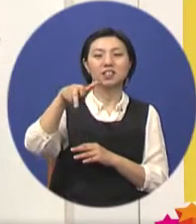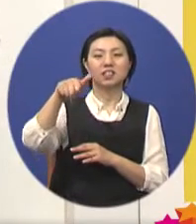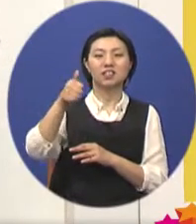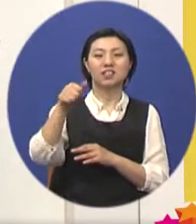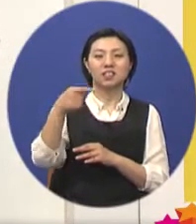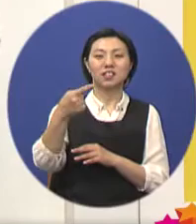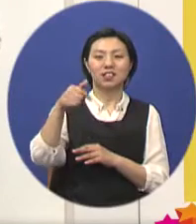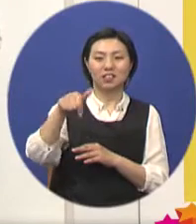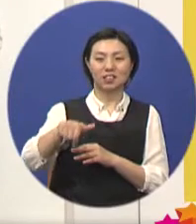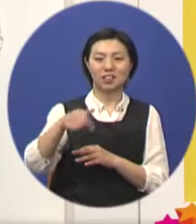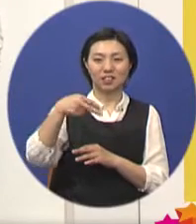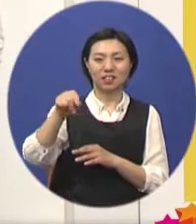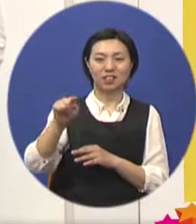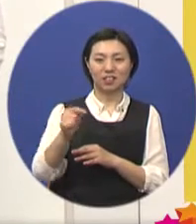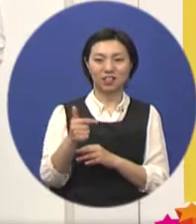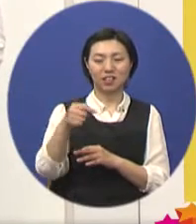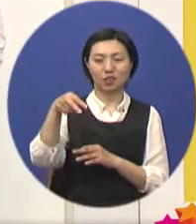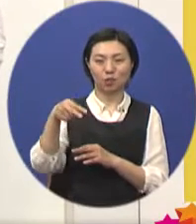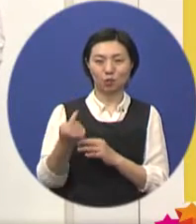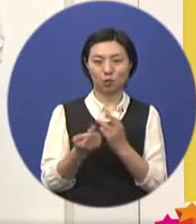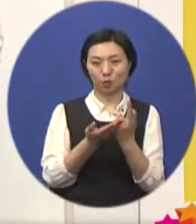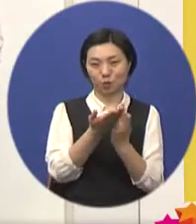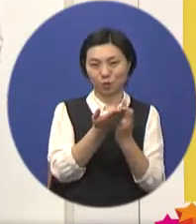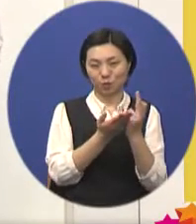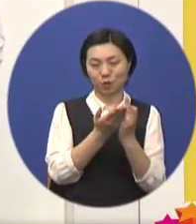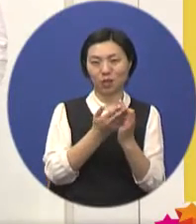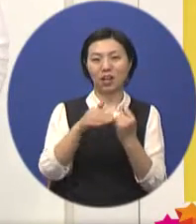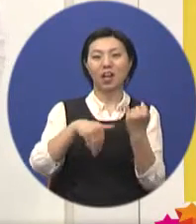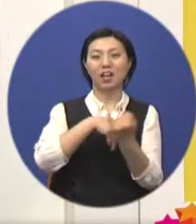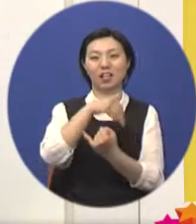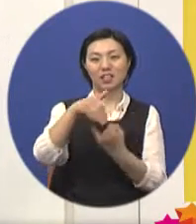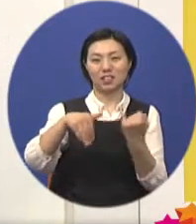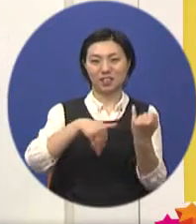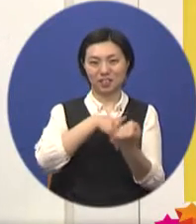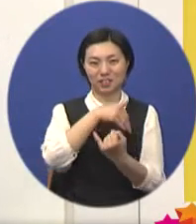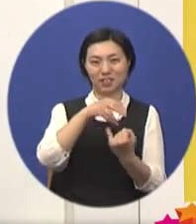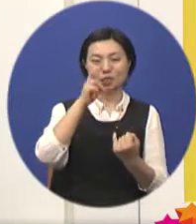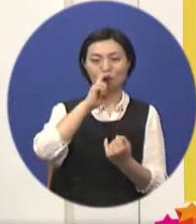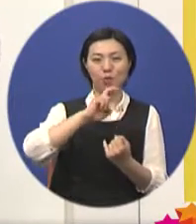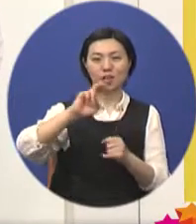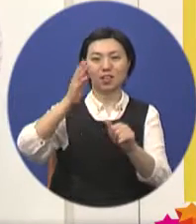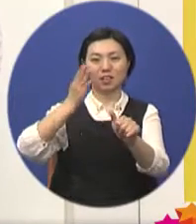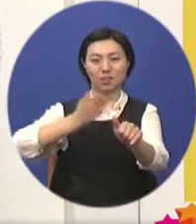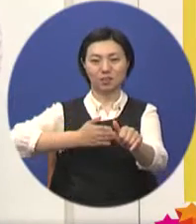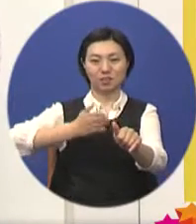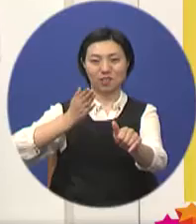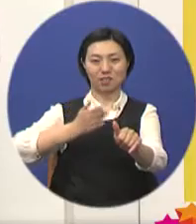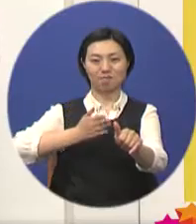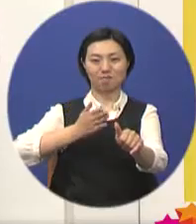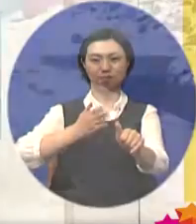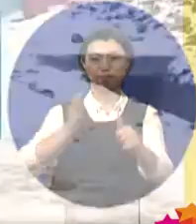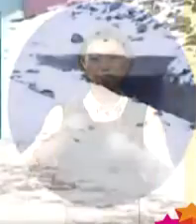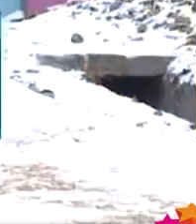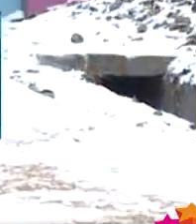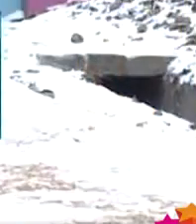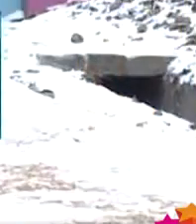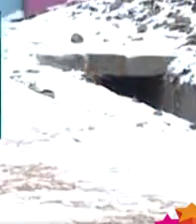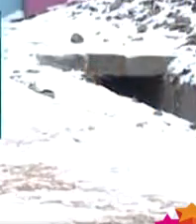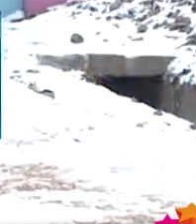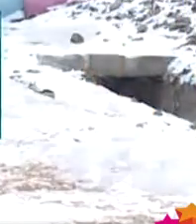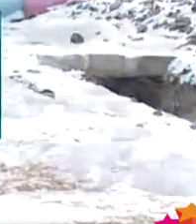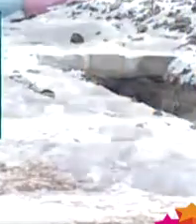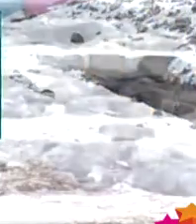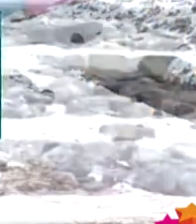아가씨 준비할게요. 네. 자, 흑산도 아가씨 음악 주세요.